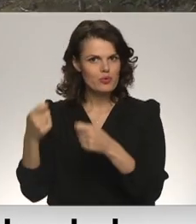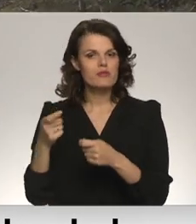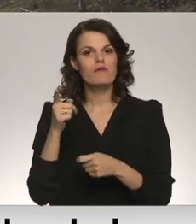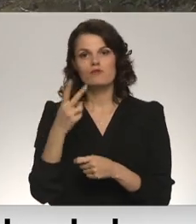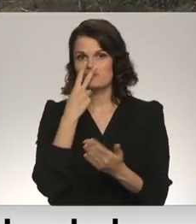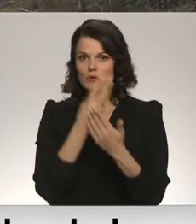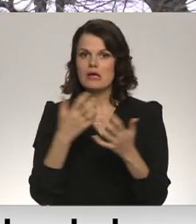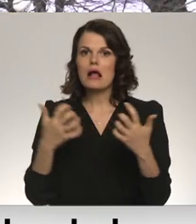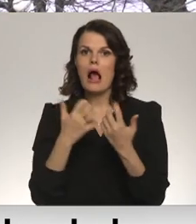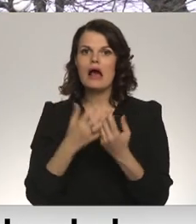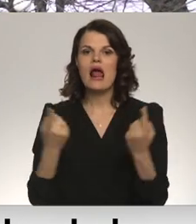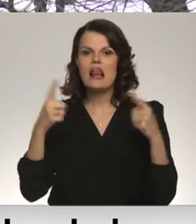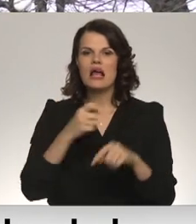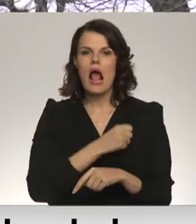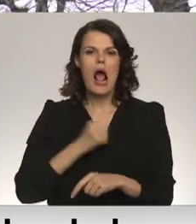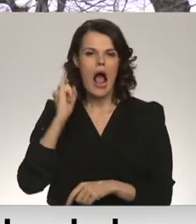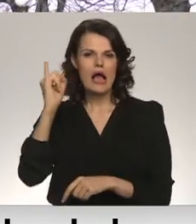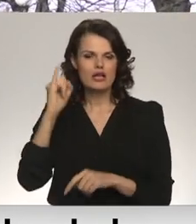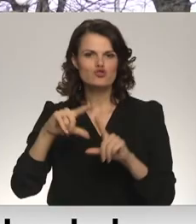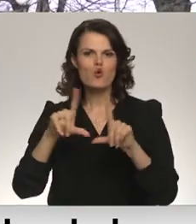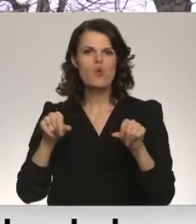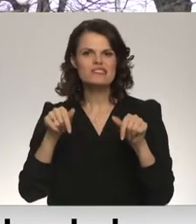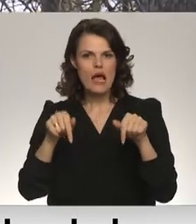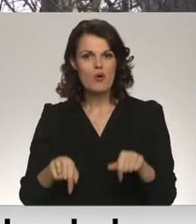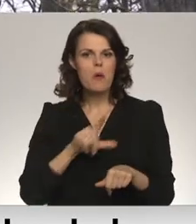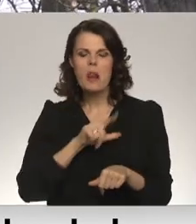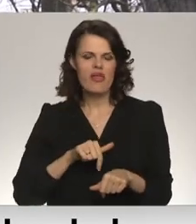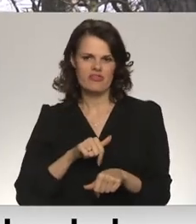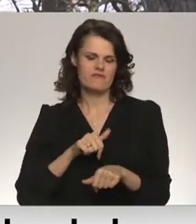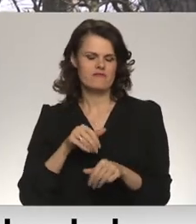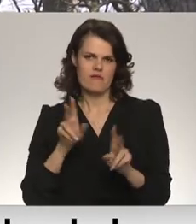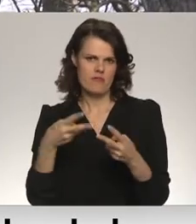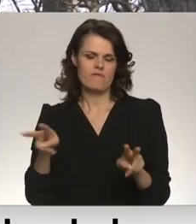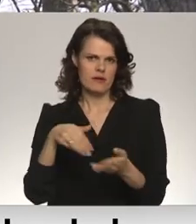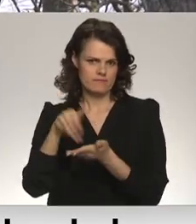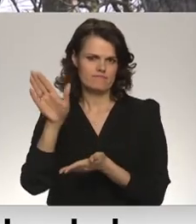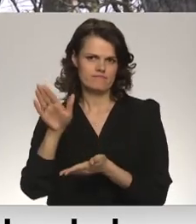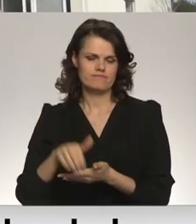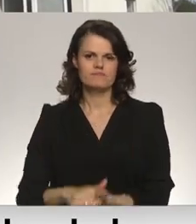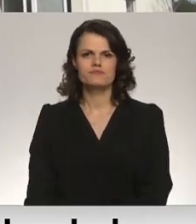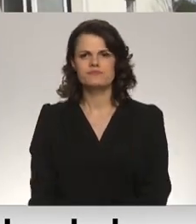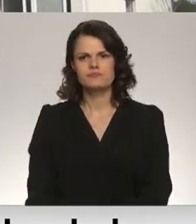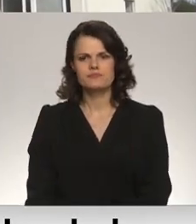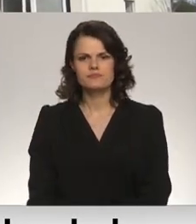kara laikā agresoru uzņēmumiem Latvijā nav ko darīt. Diana Aboltiņa, Mikus Andersons, Zemgales reģionālā televīzija.